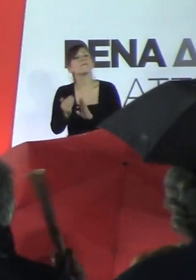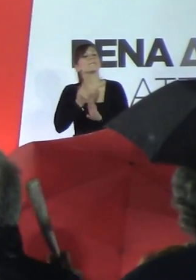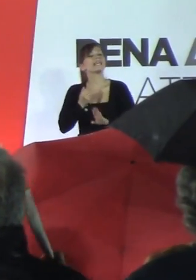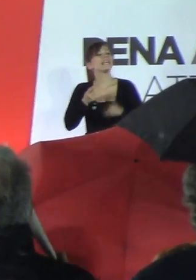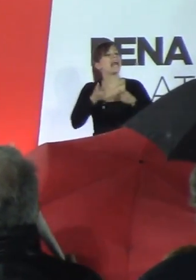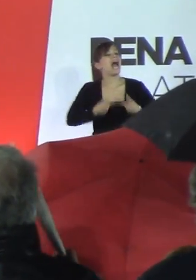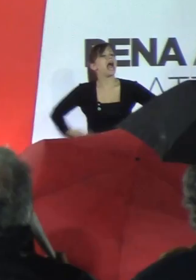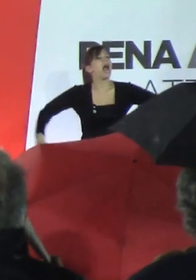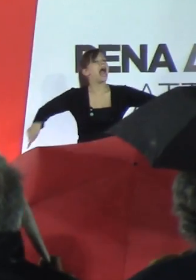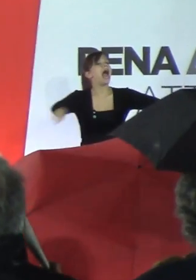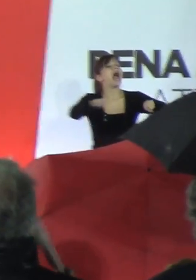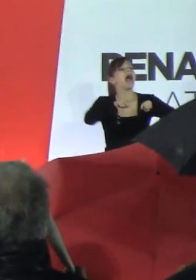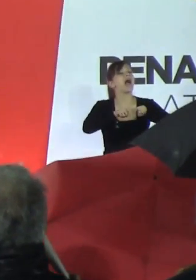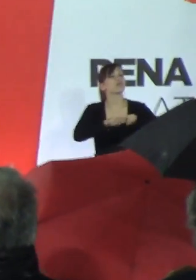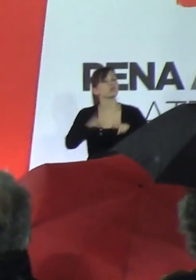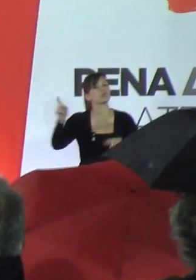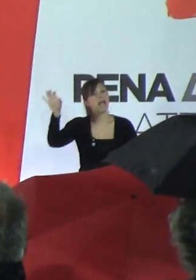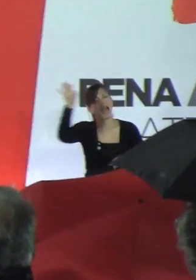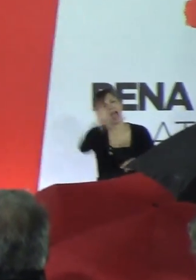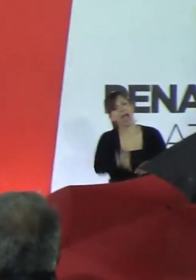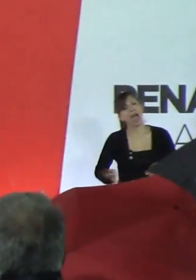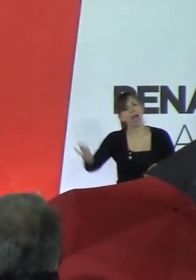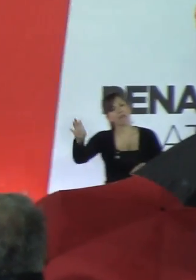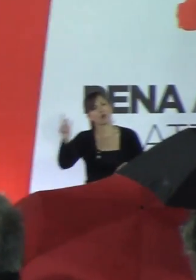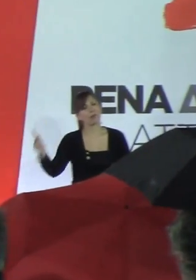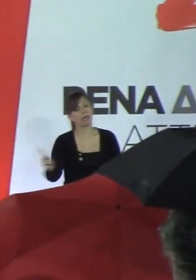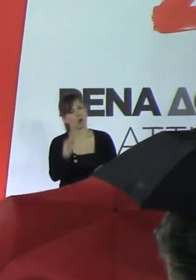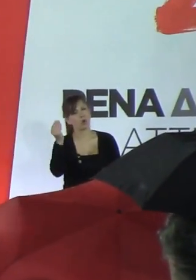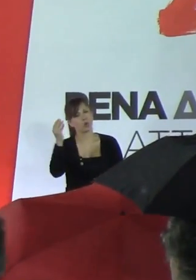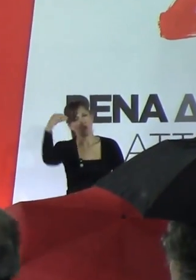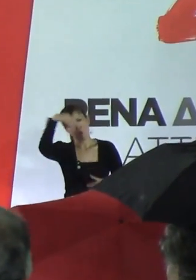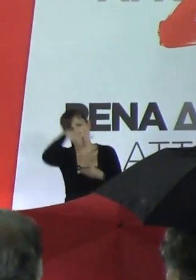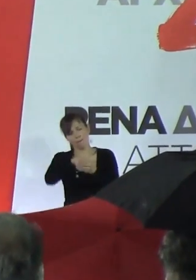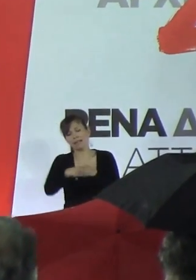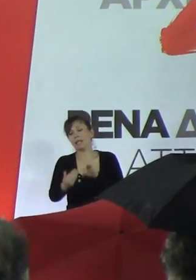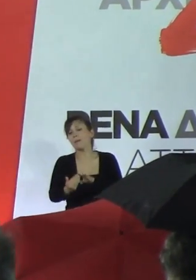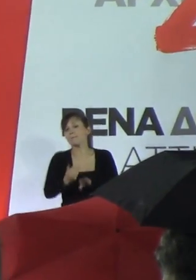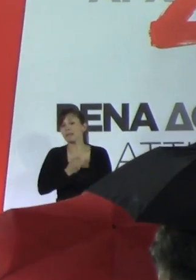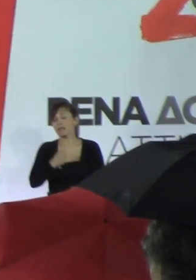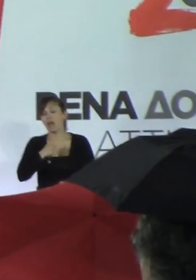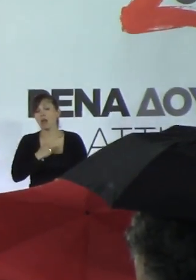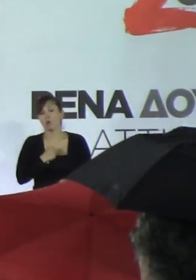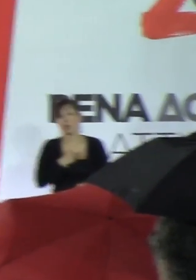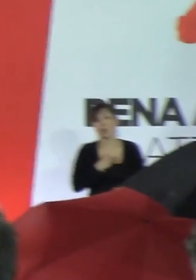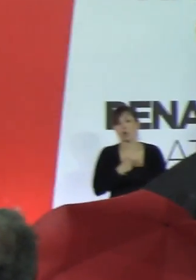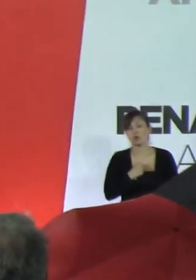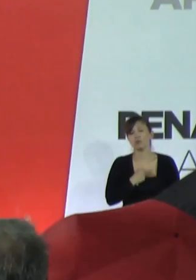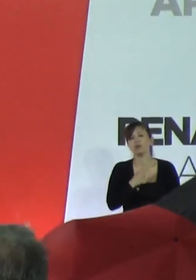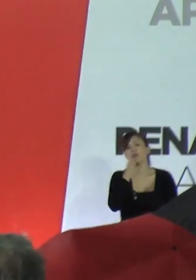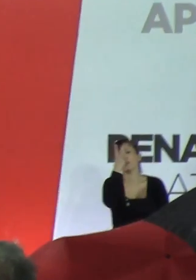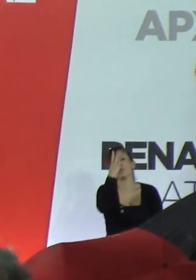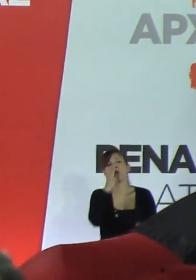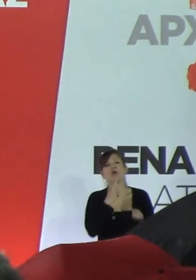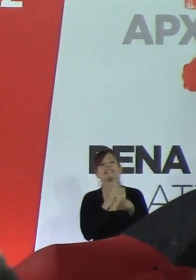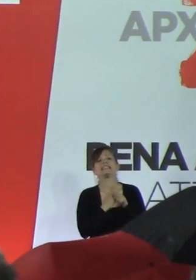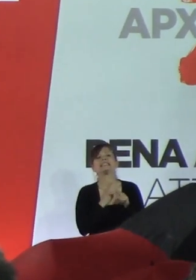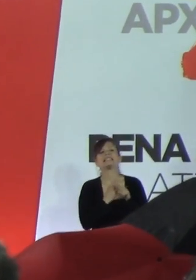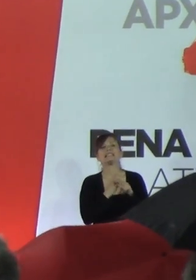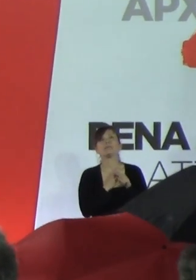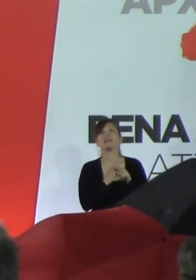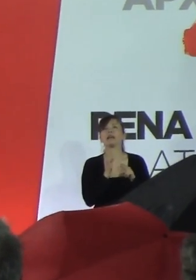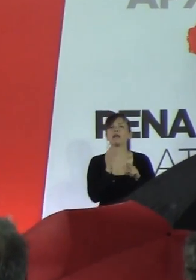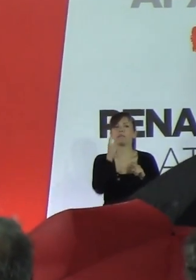αίθουσα, στην αίθουσα του Ευρωπαϊκού Κοινοβουλίου, είχα δύο σημαντικές,